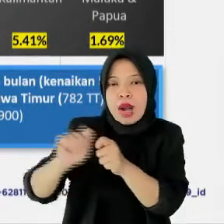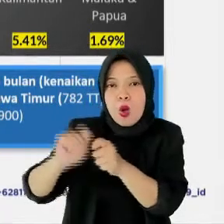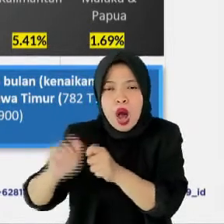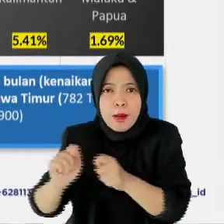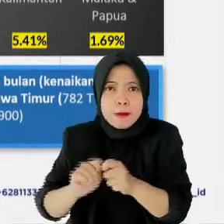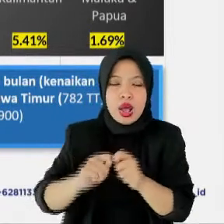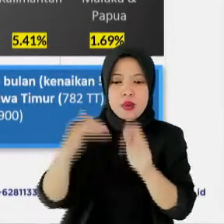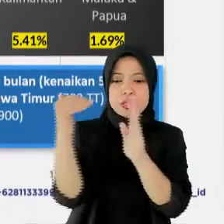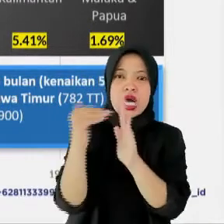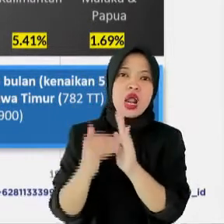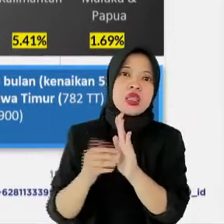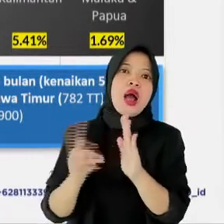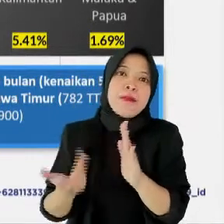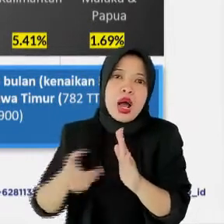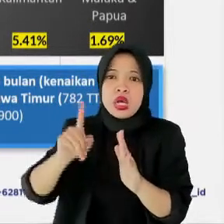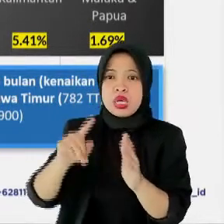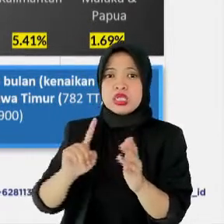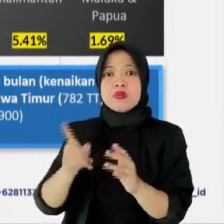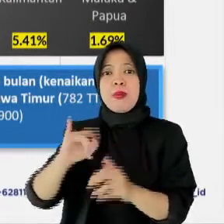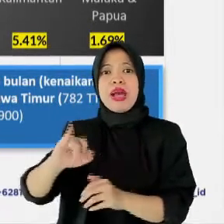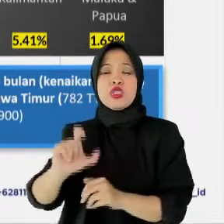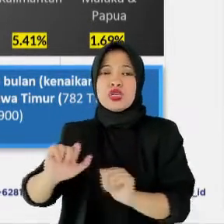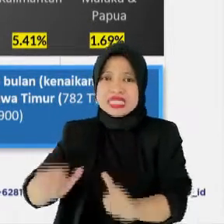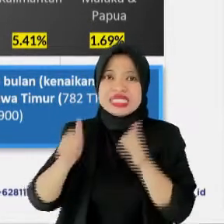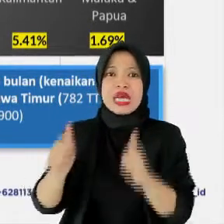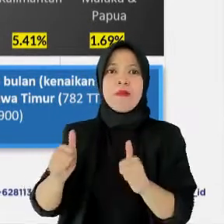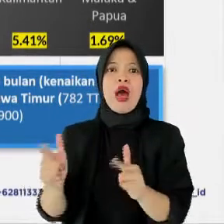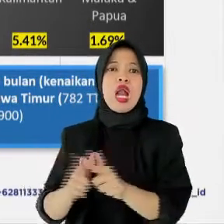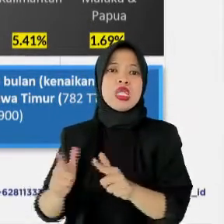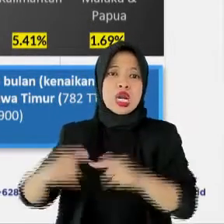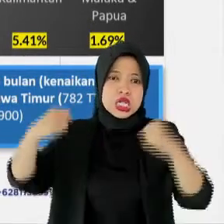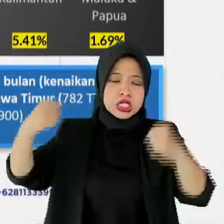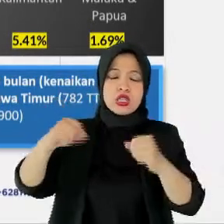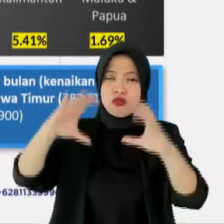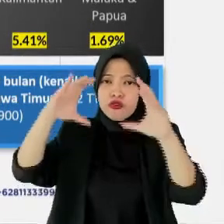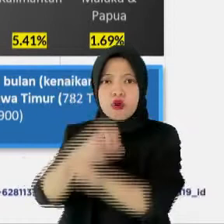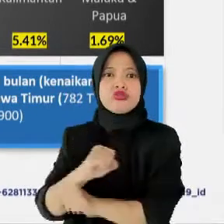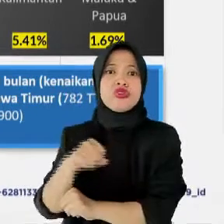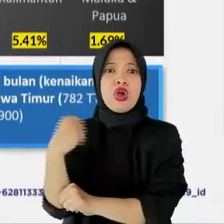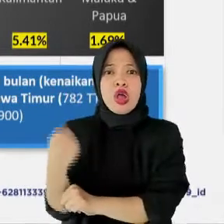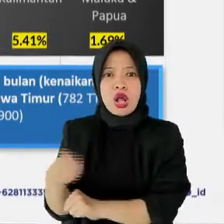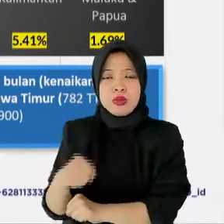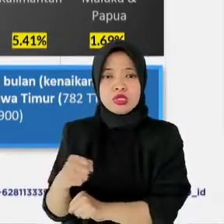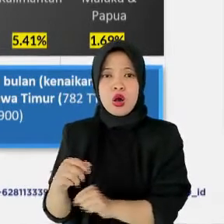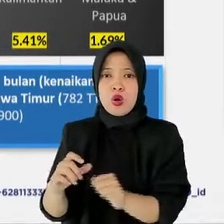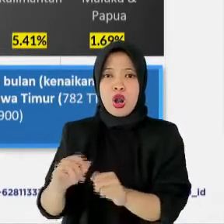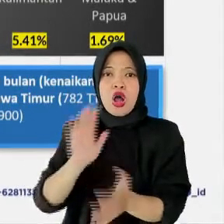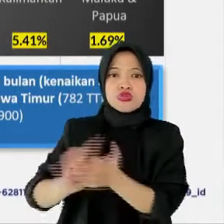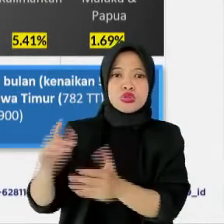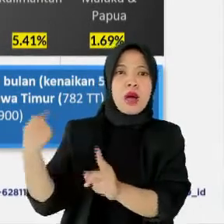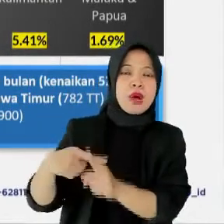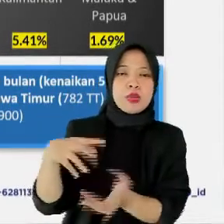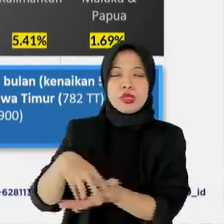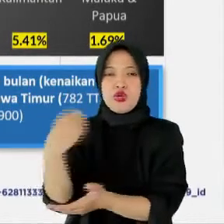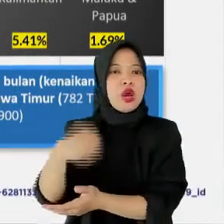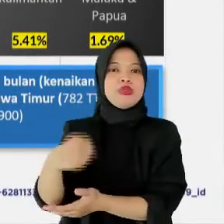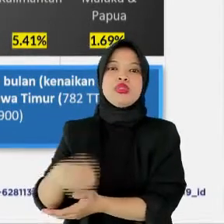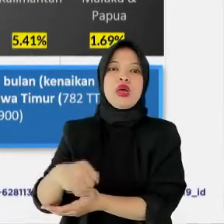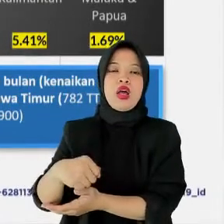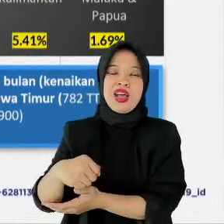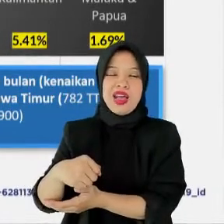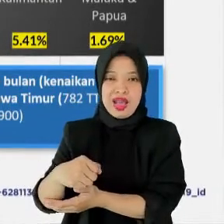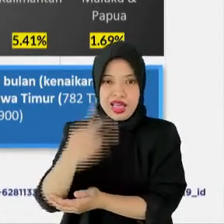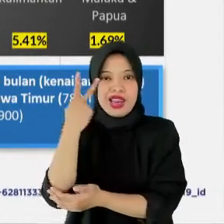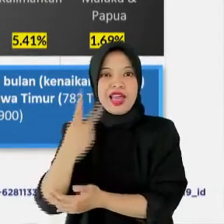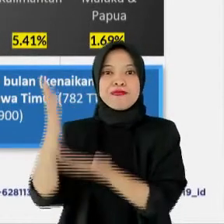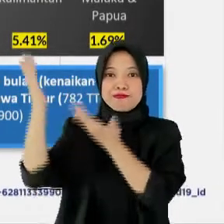persyaratan tertentu, karena harus juga siap dengan alat-alat untuk perawatan intensif yang tidak bisa sembarangan seperti itu. Nah, kalau kita